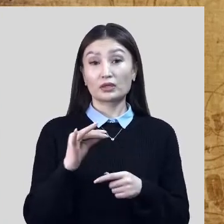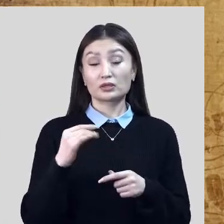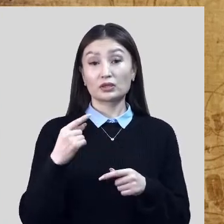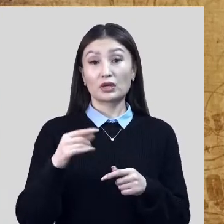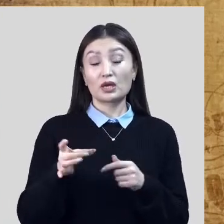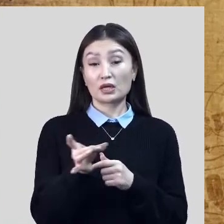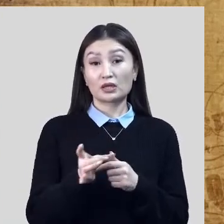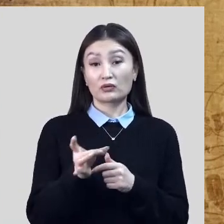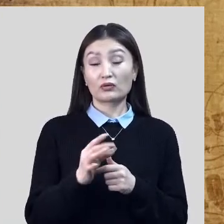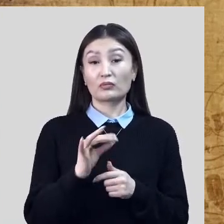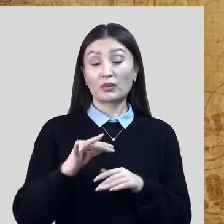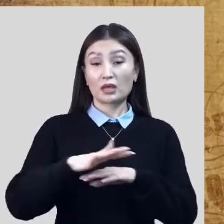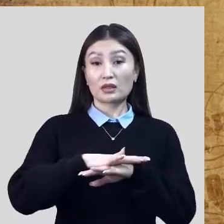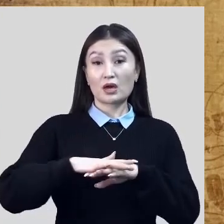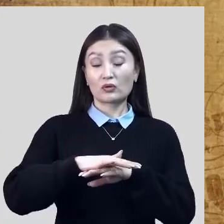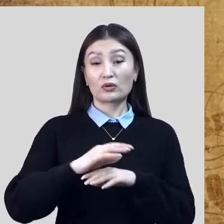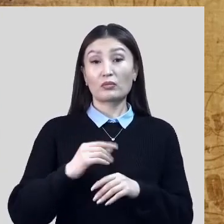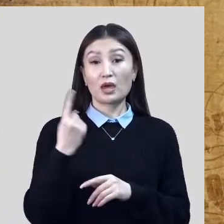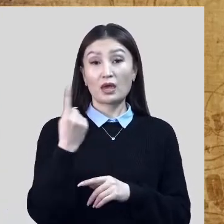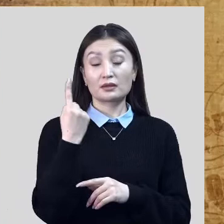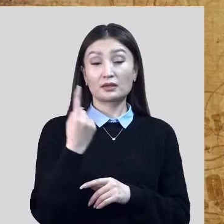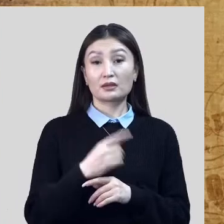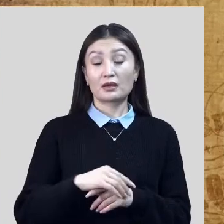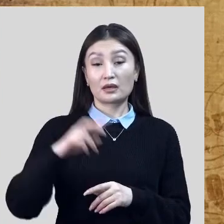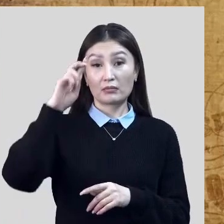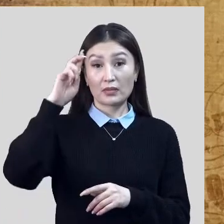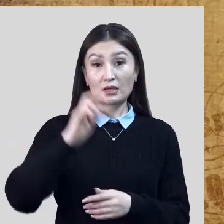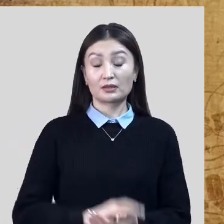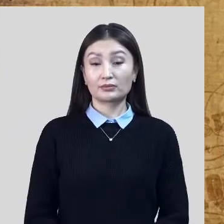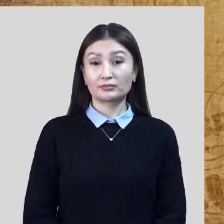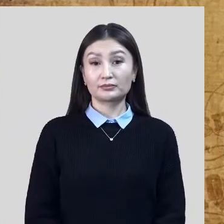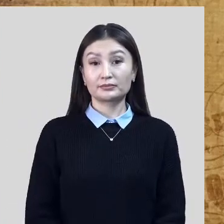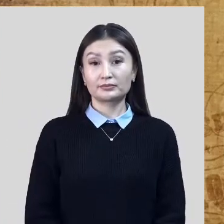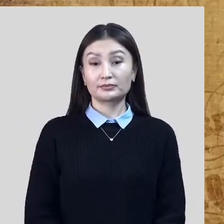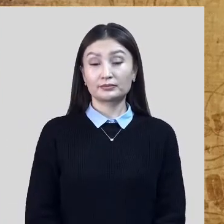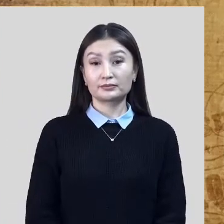другими регионами и народами единой империи.